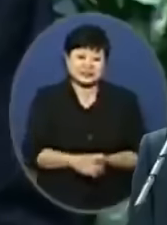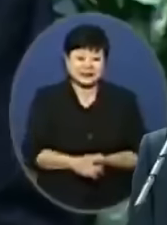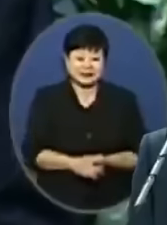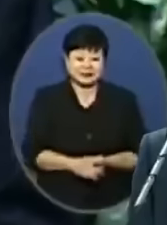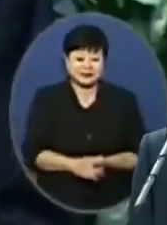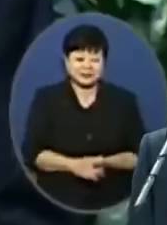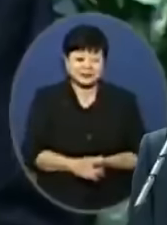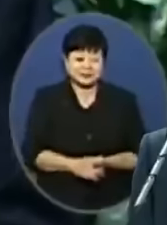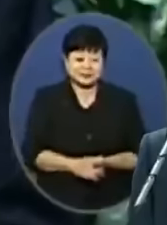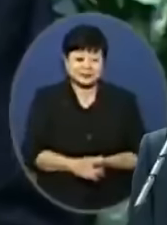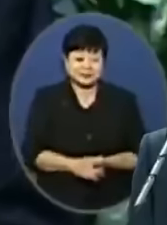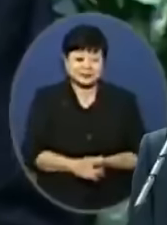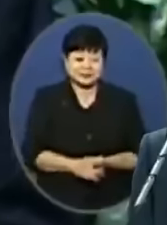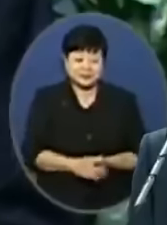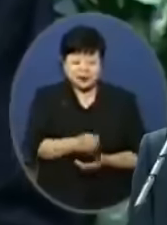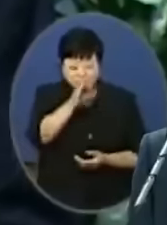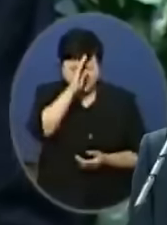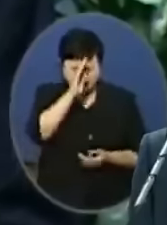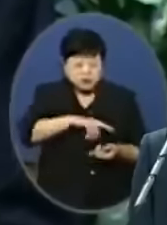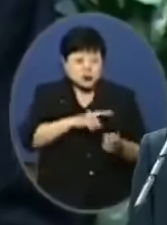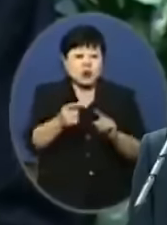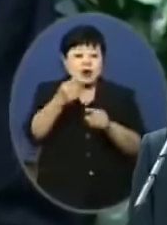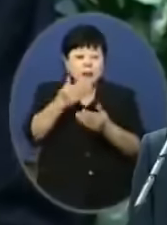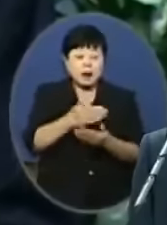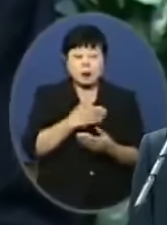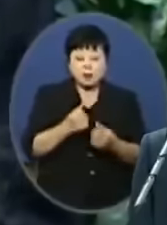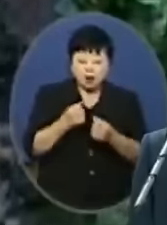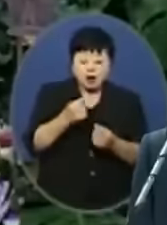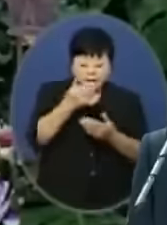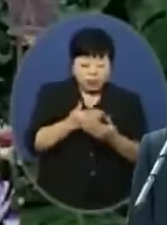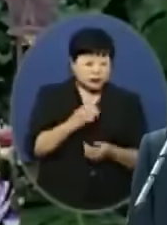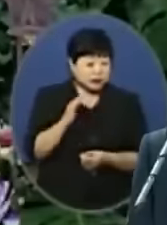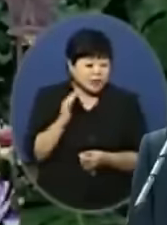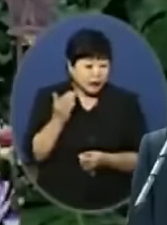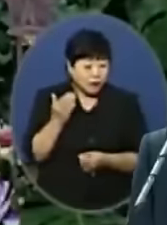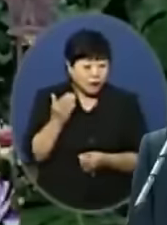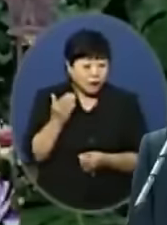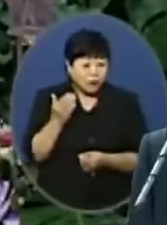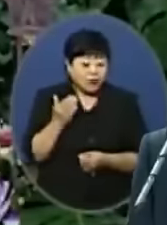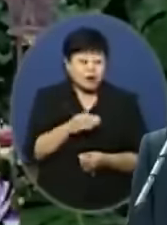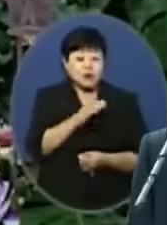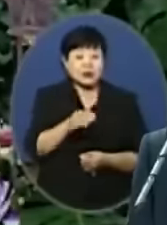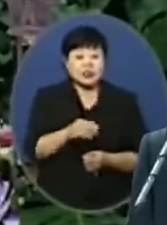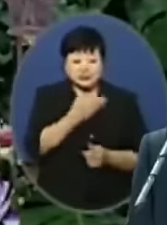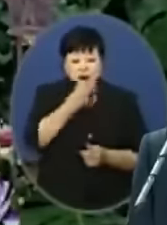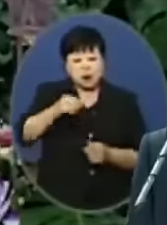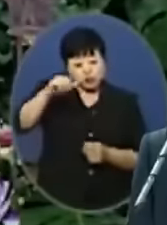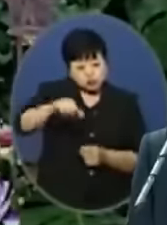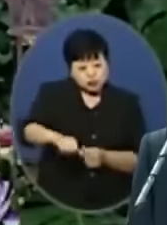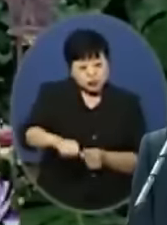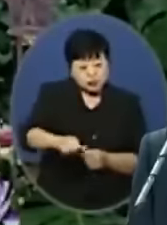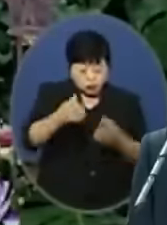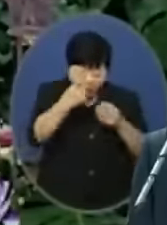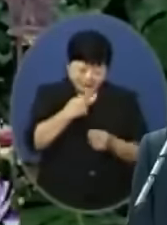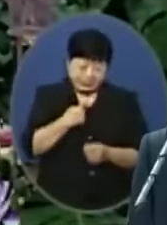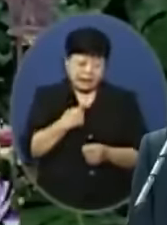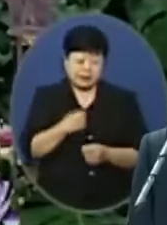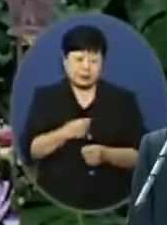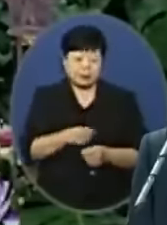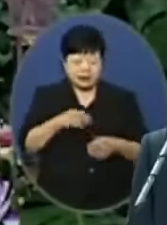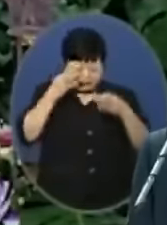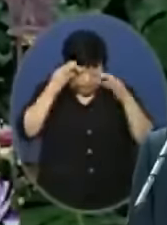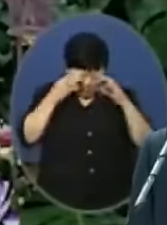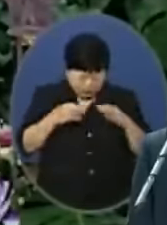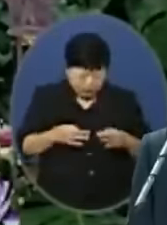말씀하시거든요. 병에서 치료받은 건강을 얻을 수 있으며 우리가 저주에서 고난당하며 땀을